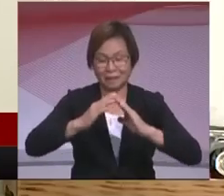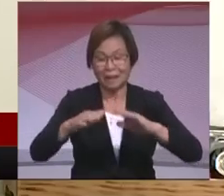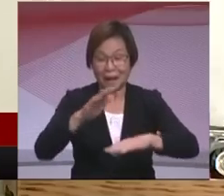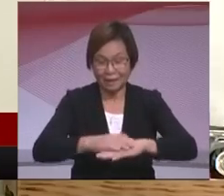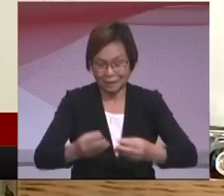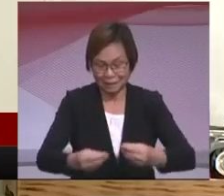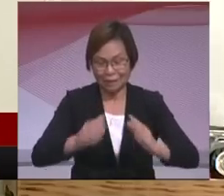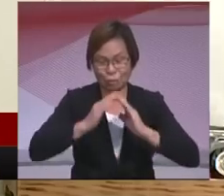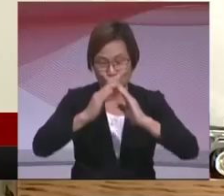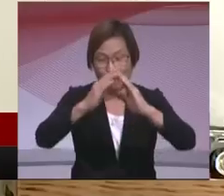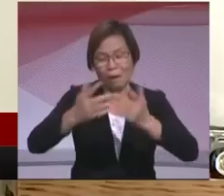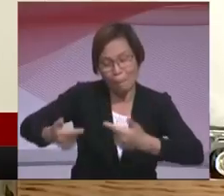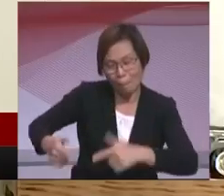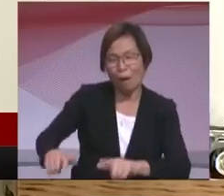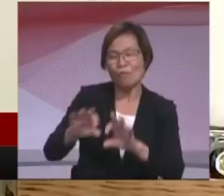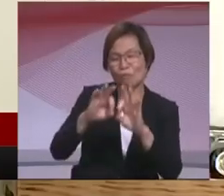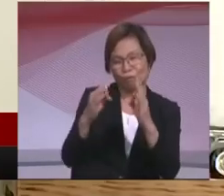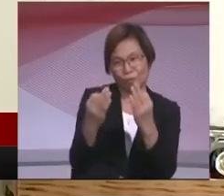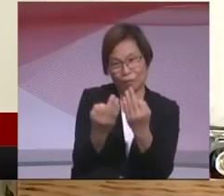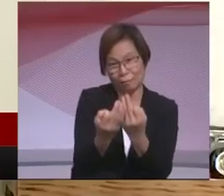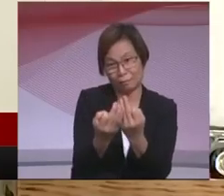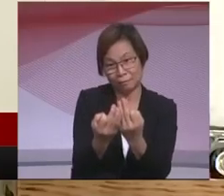Dibenarkan daripada kalangan keluarga